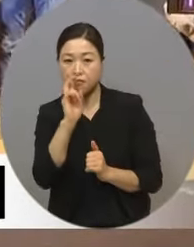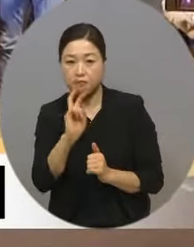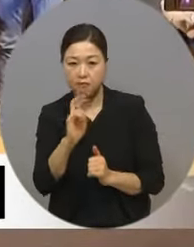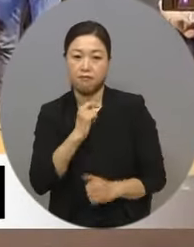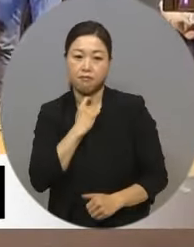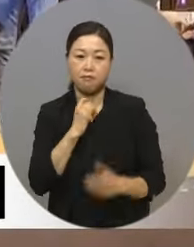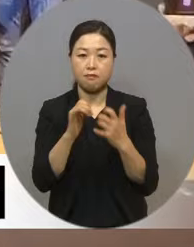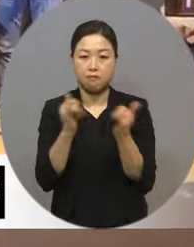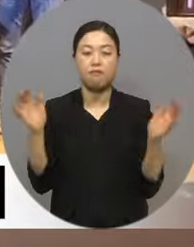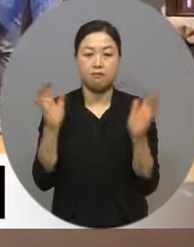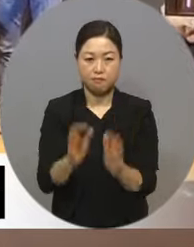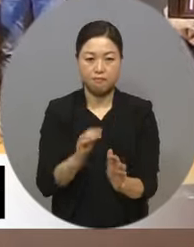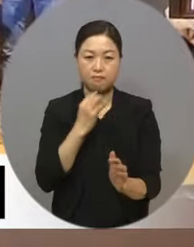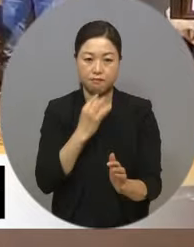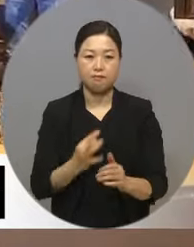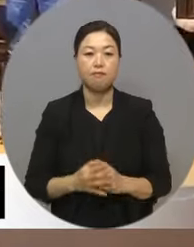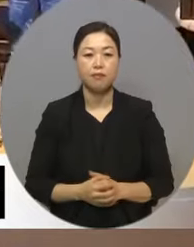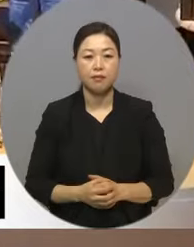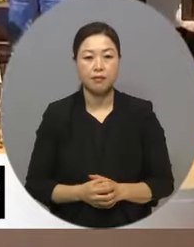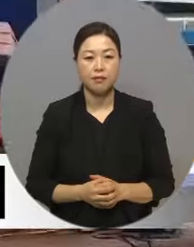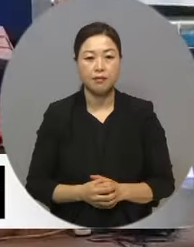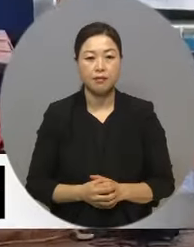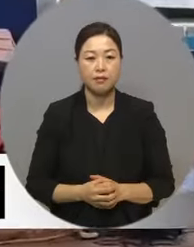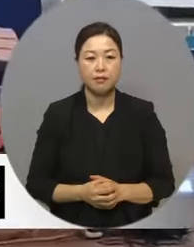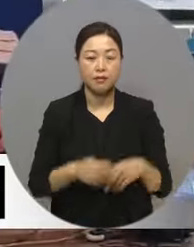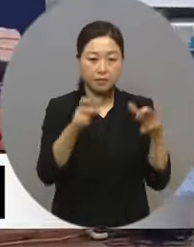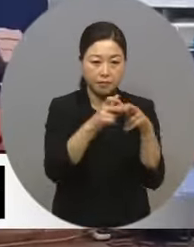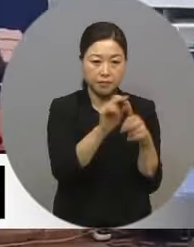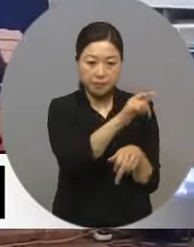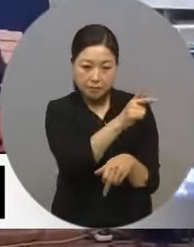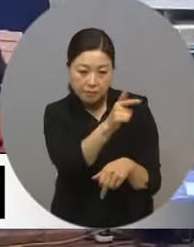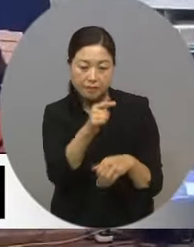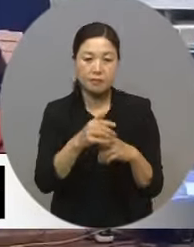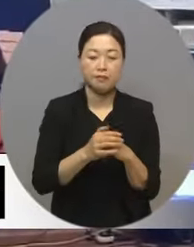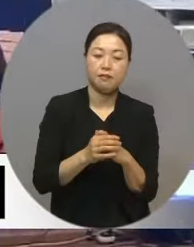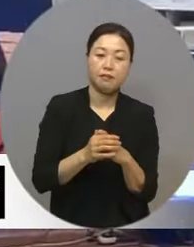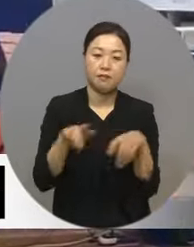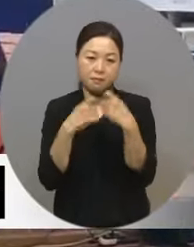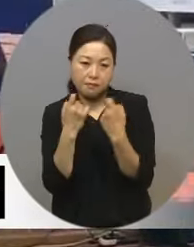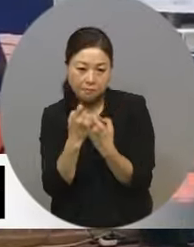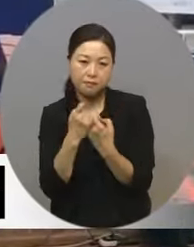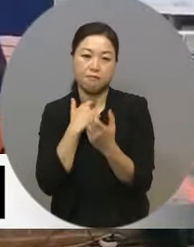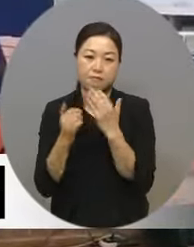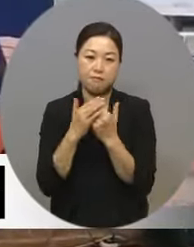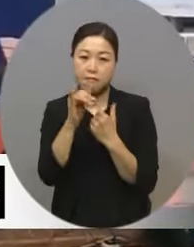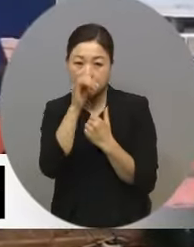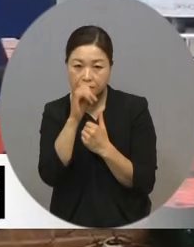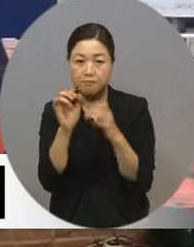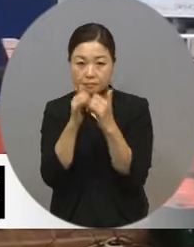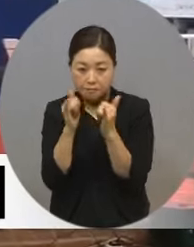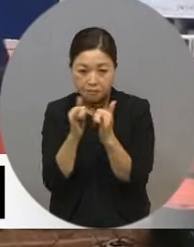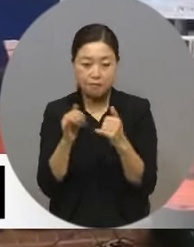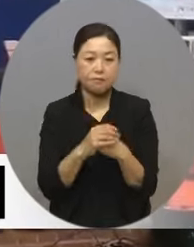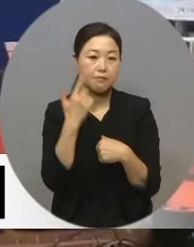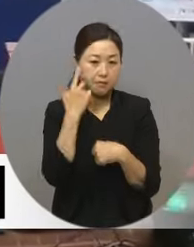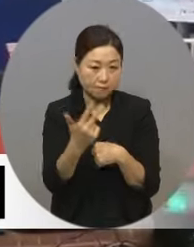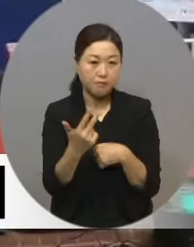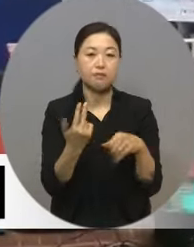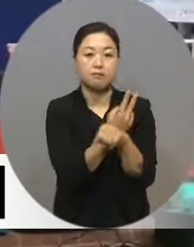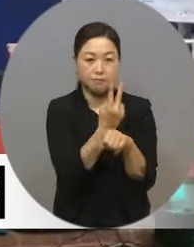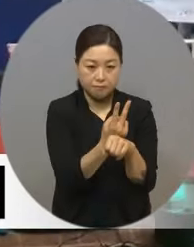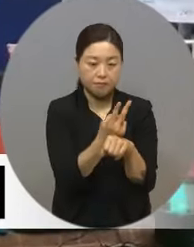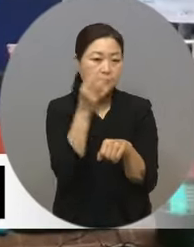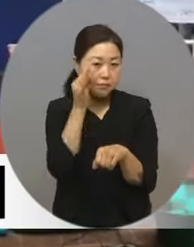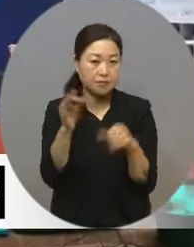노래하고 싶은 사람들일 뿐이었습니다. 다양한 장애와 사연을 가진 단원들은 매주 2시간,